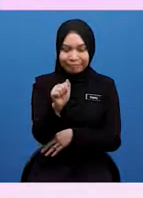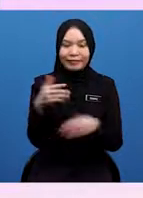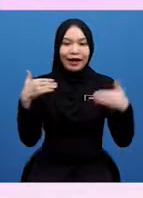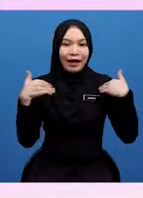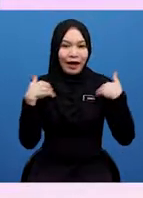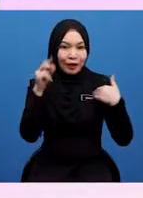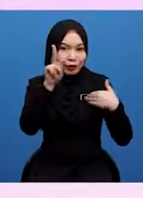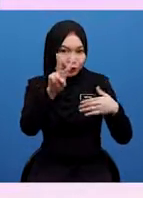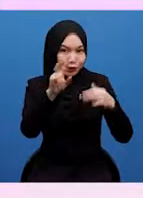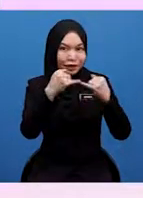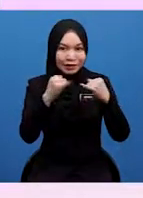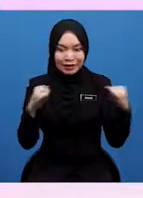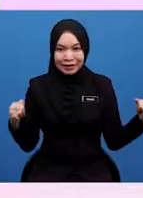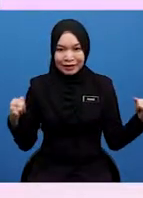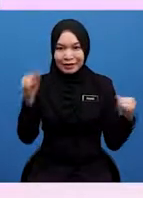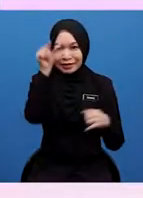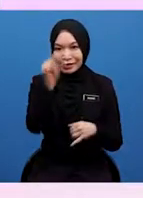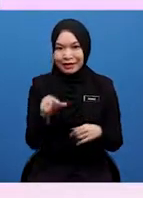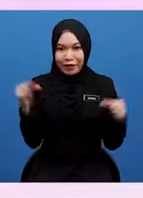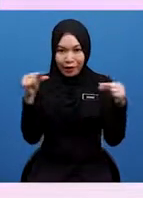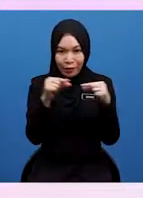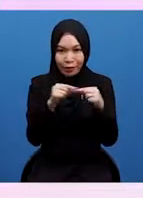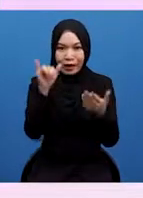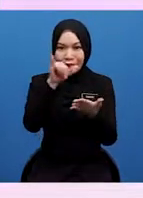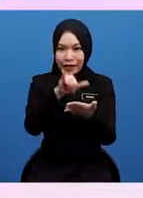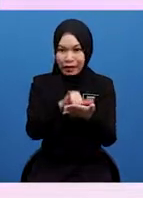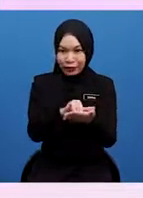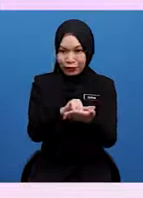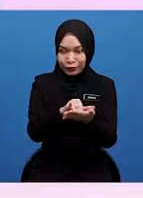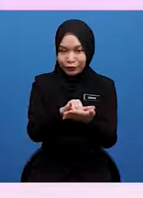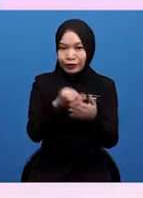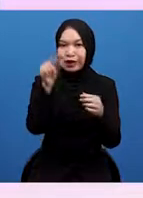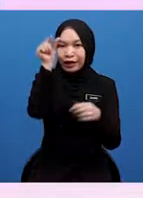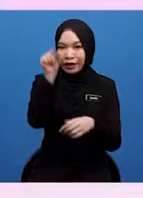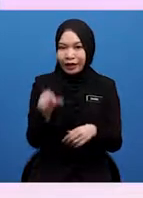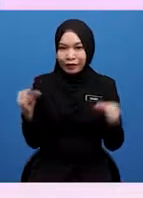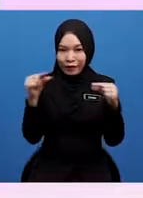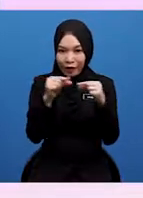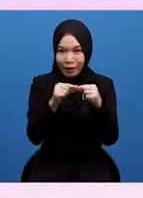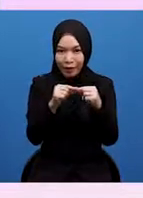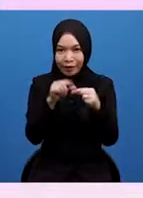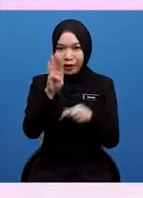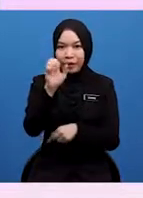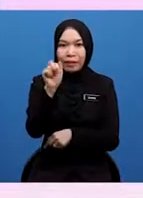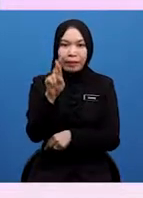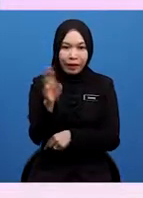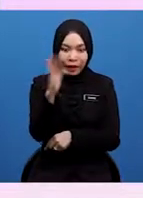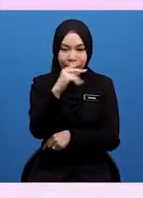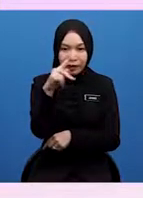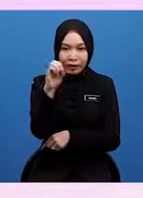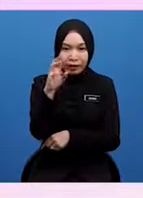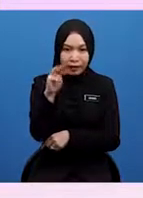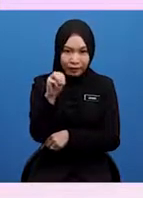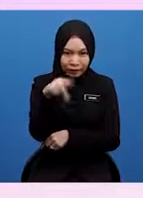Terdapat dua jenis graf gabungan, iaitu graf gabungan bar compound